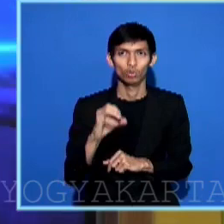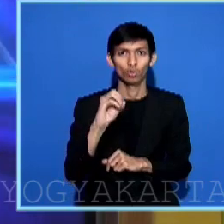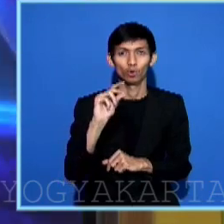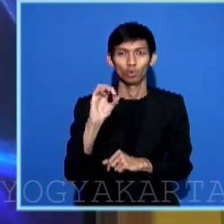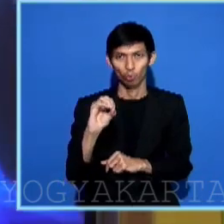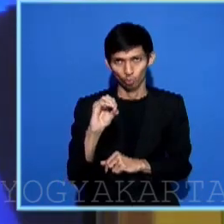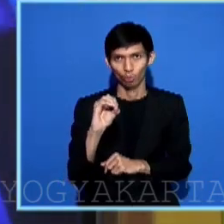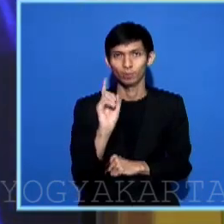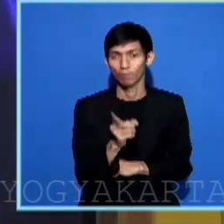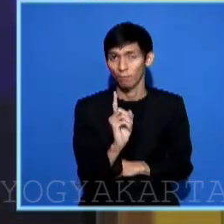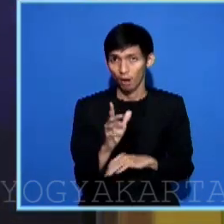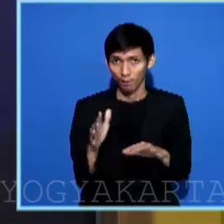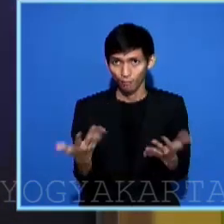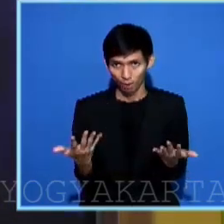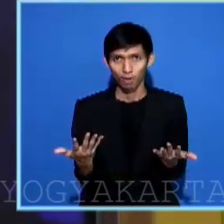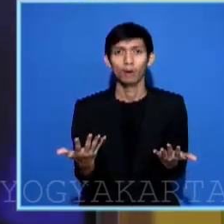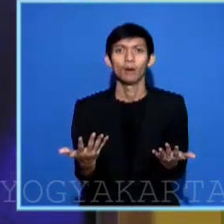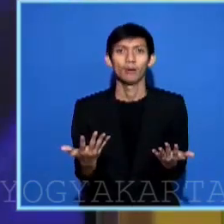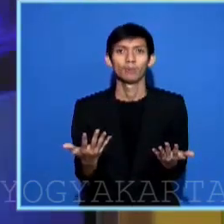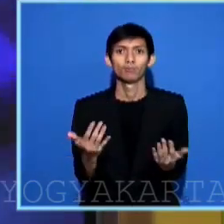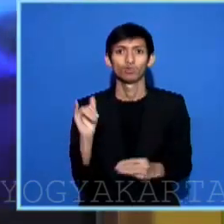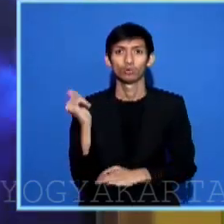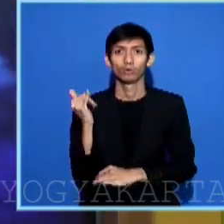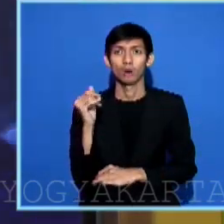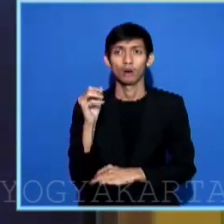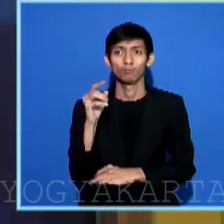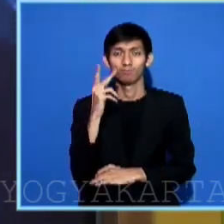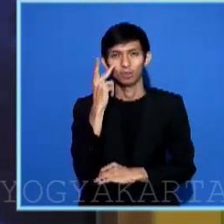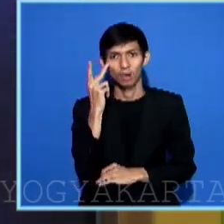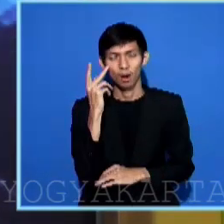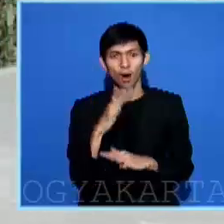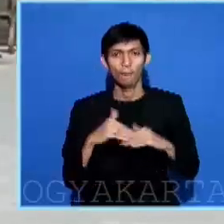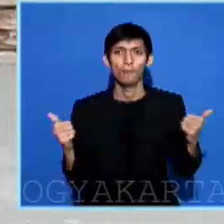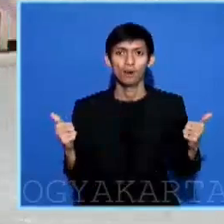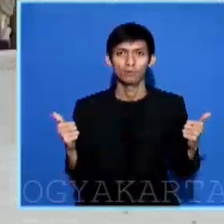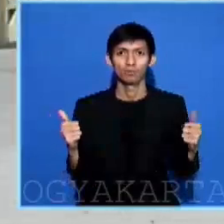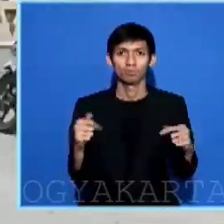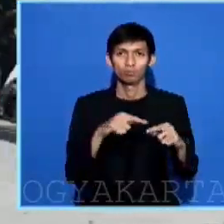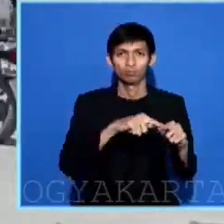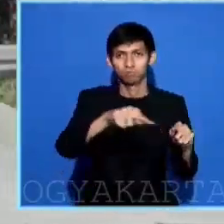Opak BBWSODIY guna menjaga kestabilan dan keamanan bendungan.